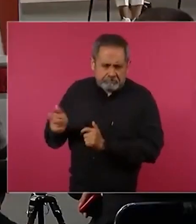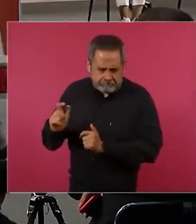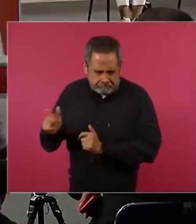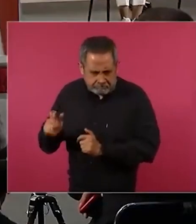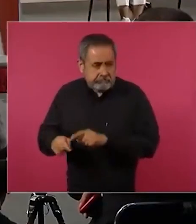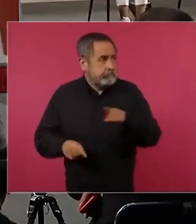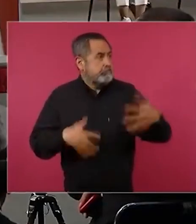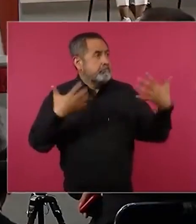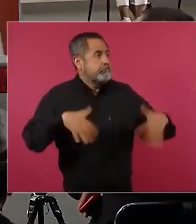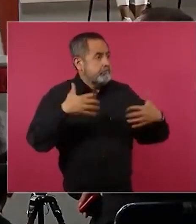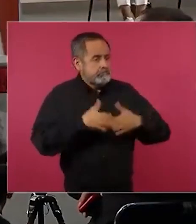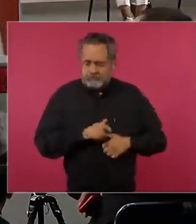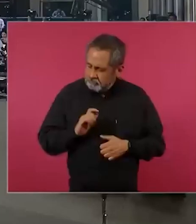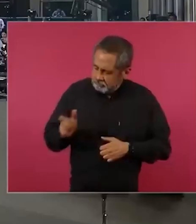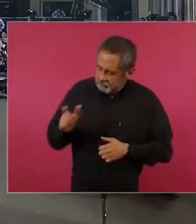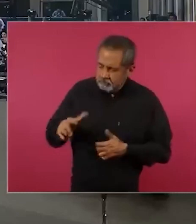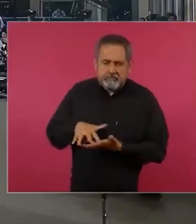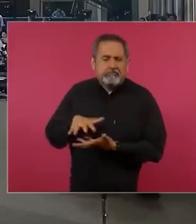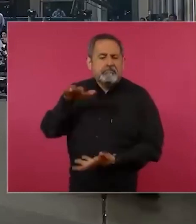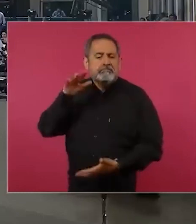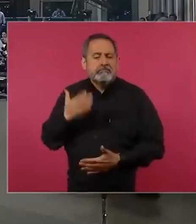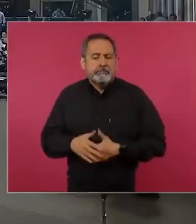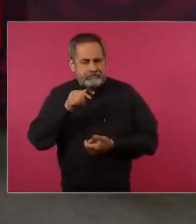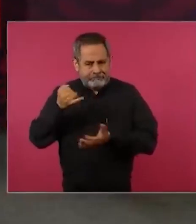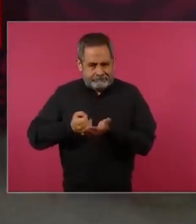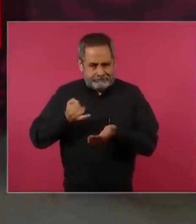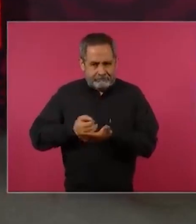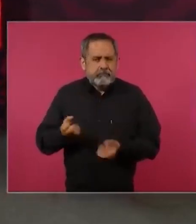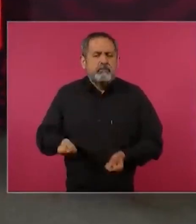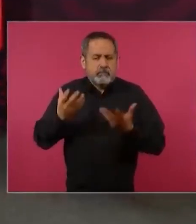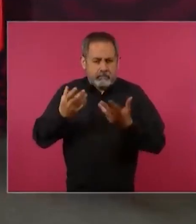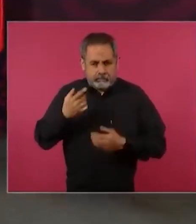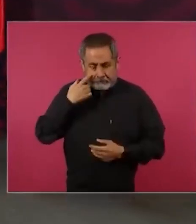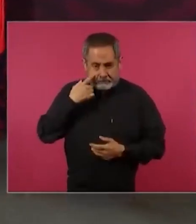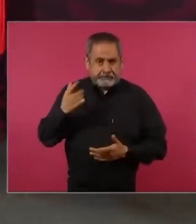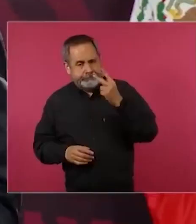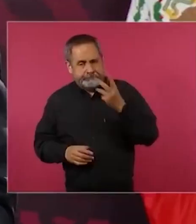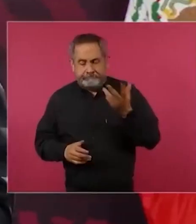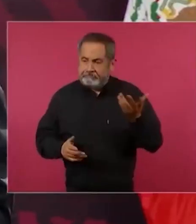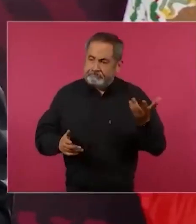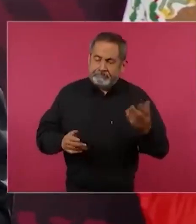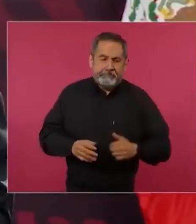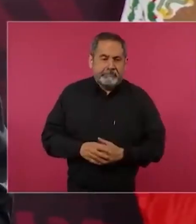বাইডেনের এই সিদ্ধান্তকে স্বাগত জানিয়েছেন মেক্সিকোর প্রেসিডেন্ট আন্দ্রেস ম্যানুয়েল লোপেস